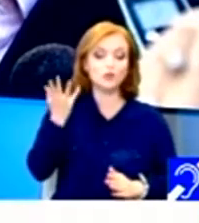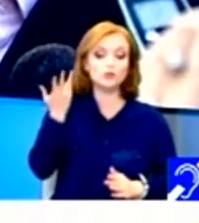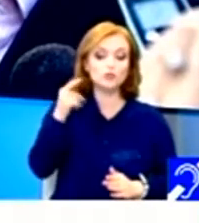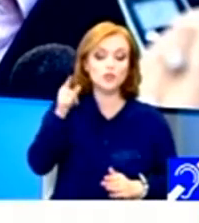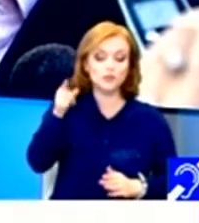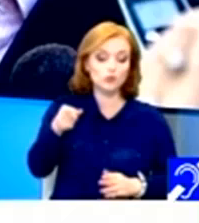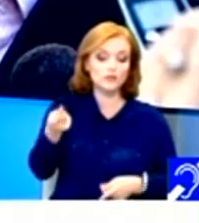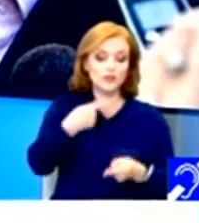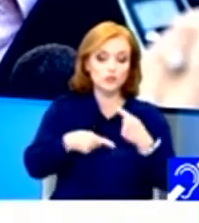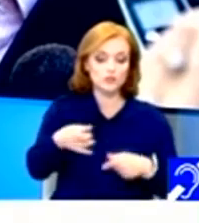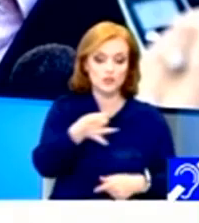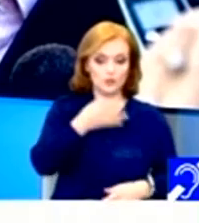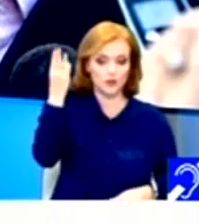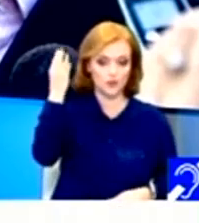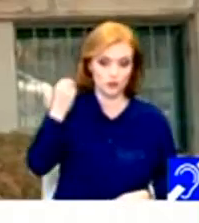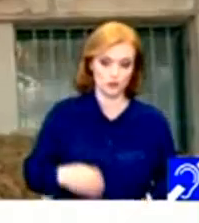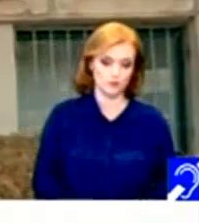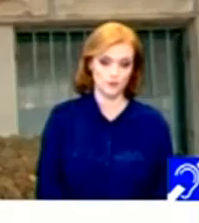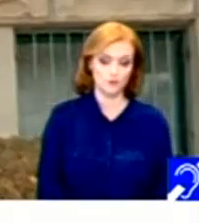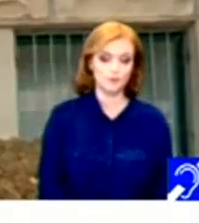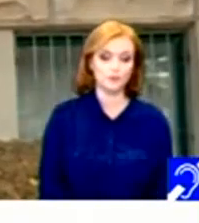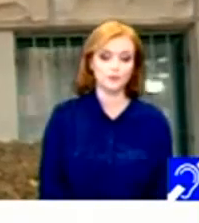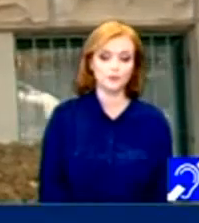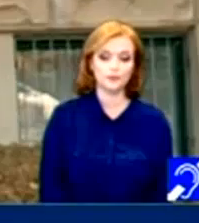va reveni în Republica Moldova.